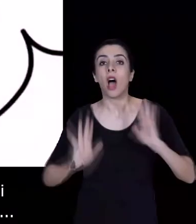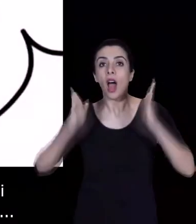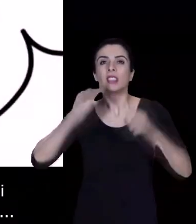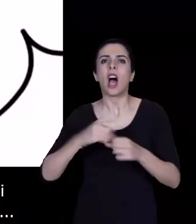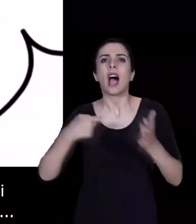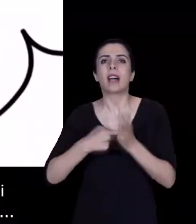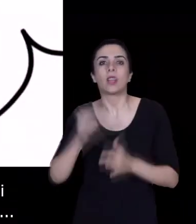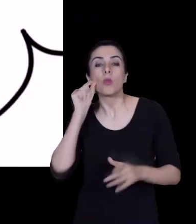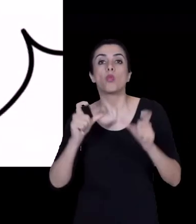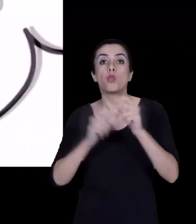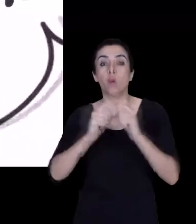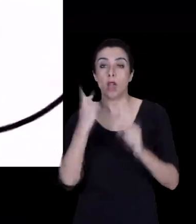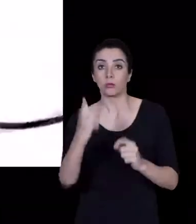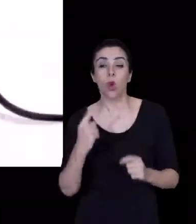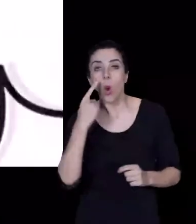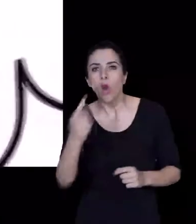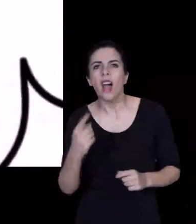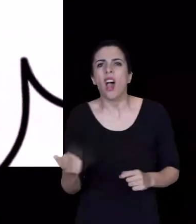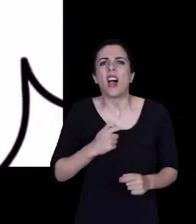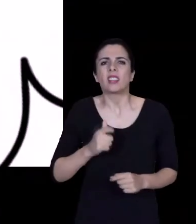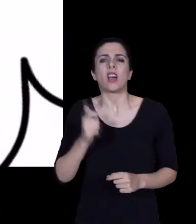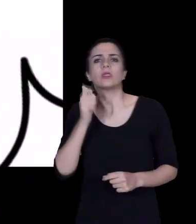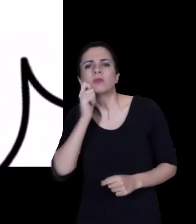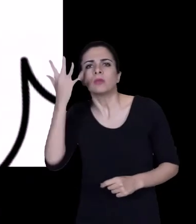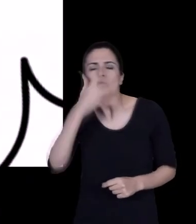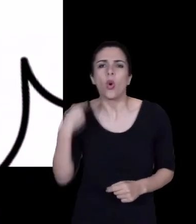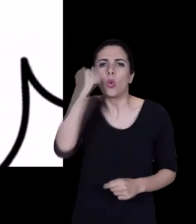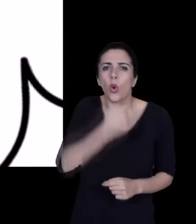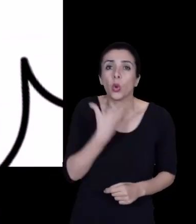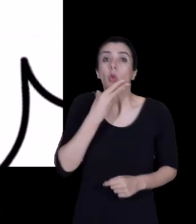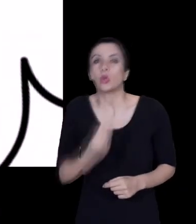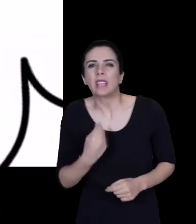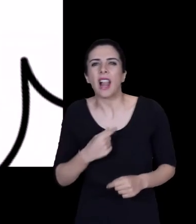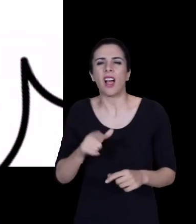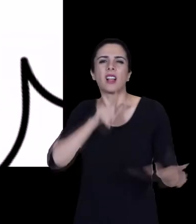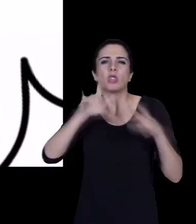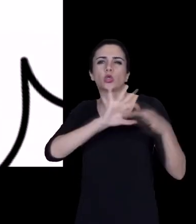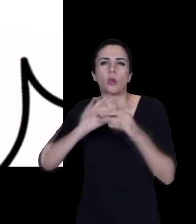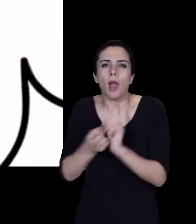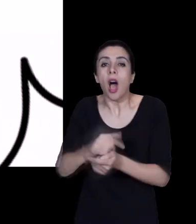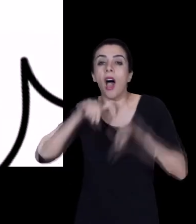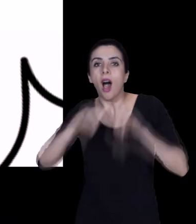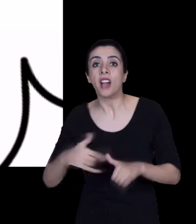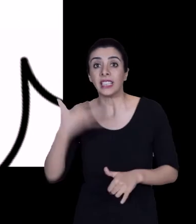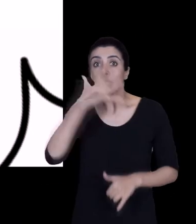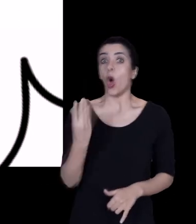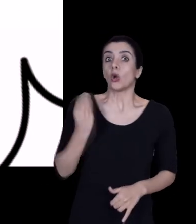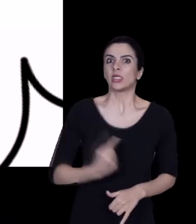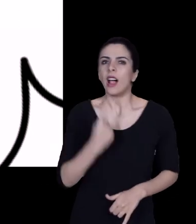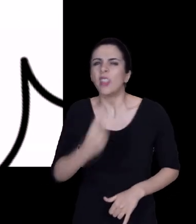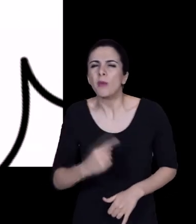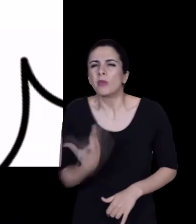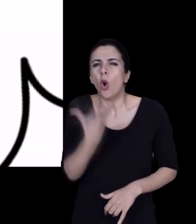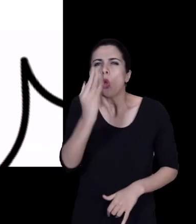isimlerinden Bülent Küçük Aslan'a göre tıpkı ırkçılık karşıtı siyah güzeldir sloganında olduğu gibi olumsuz